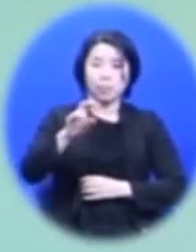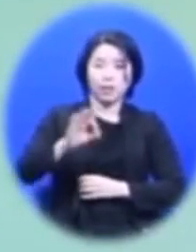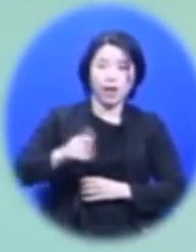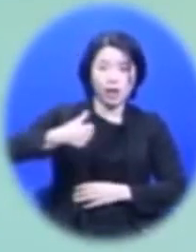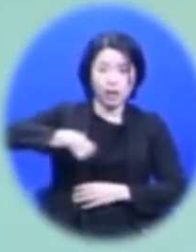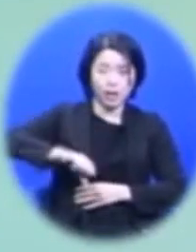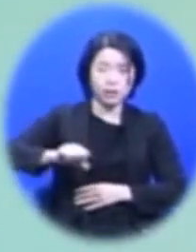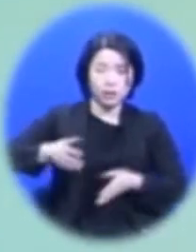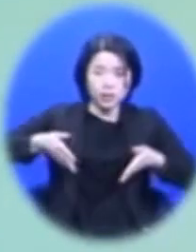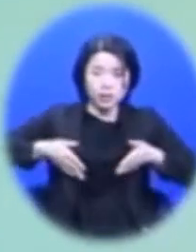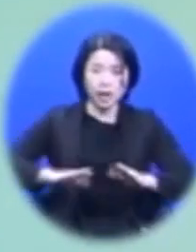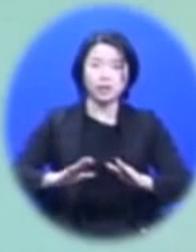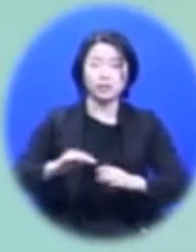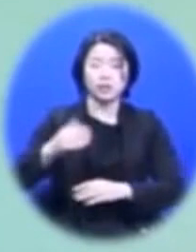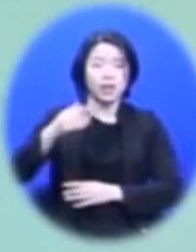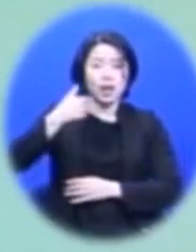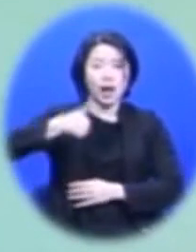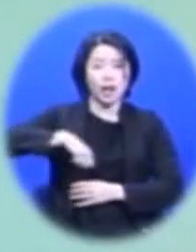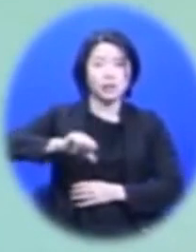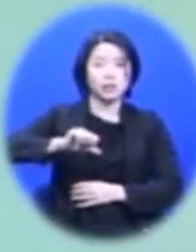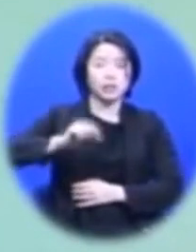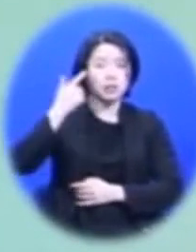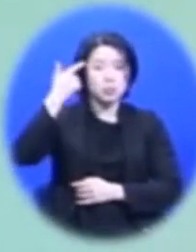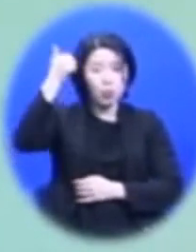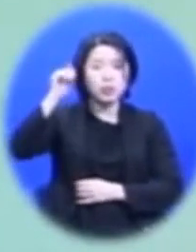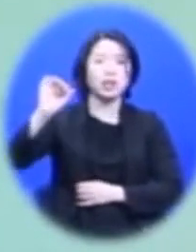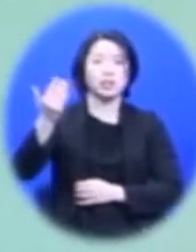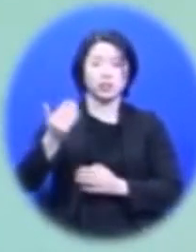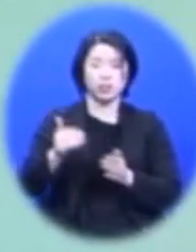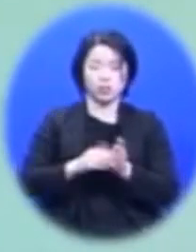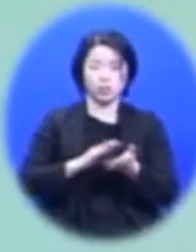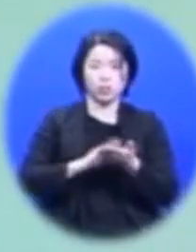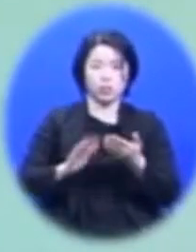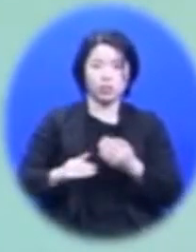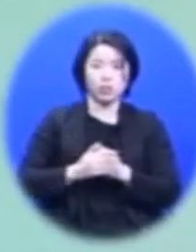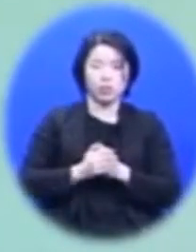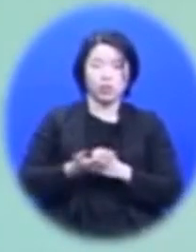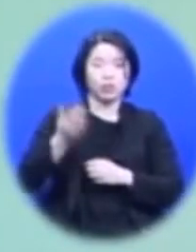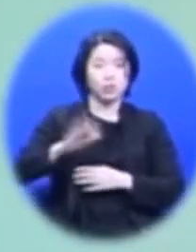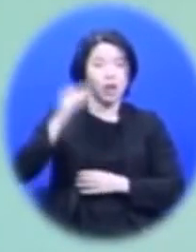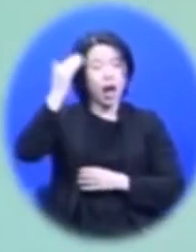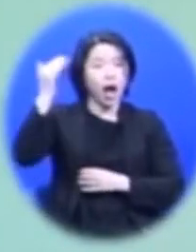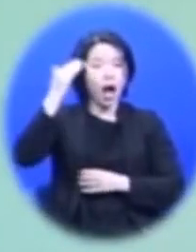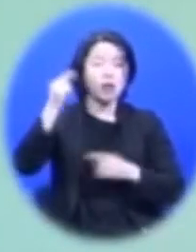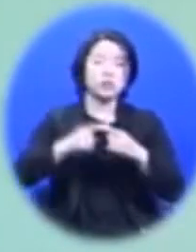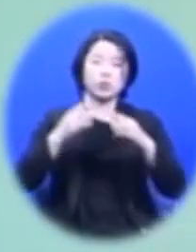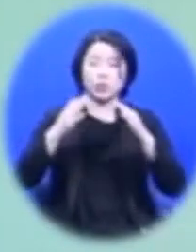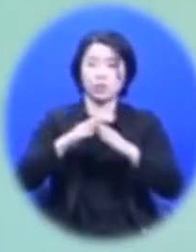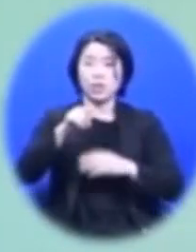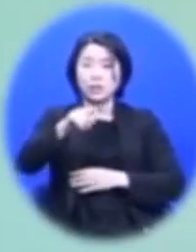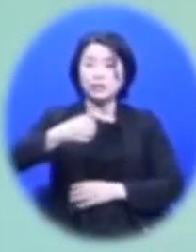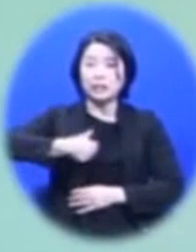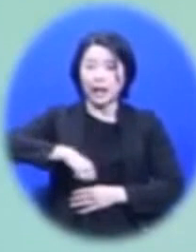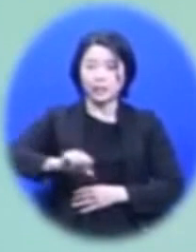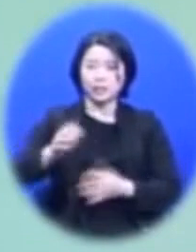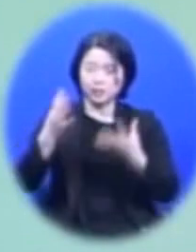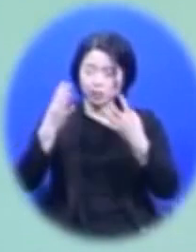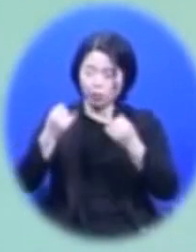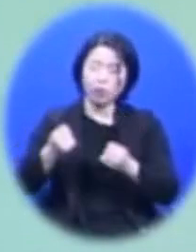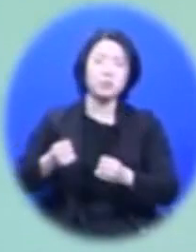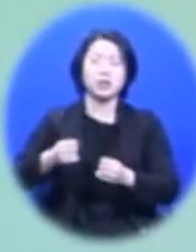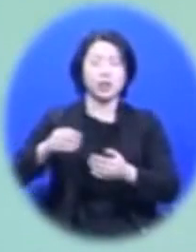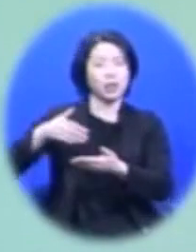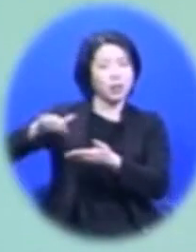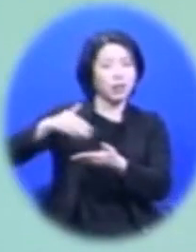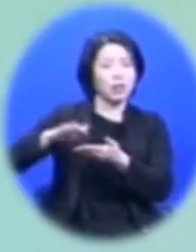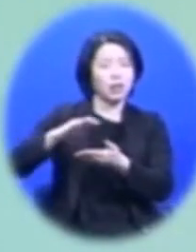낳은 아들이 목사가 됐어요. 근데 한국 교회에서 그 아들을 얼마나